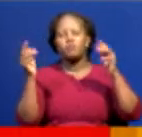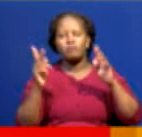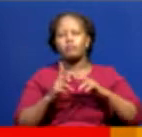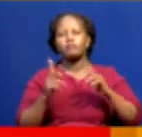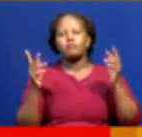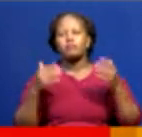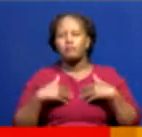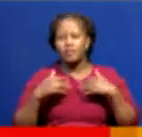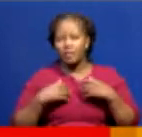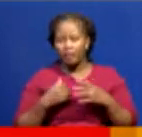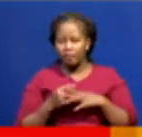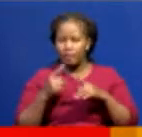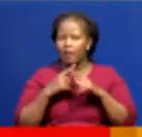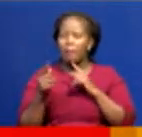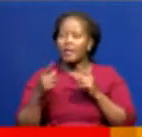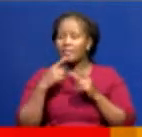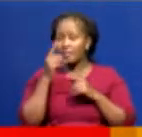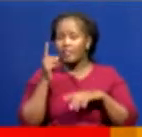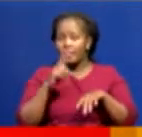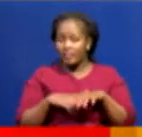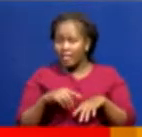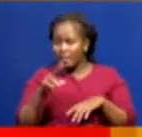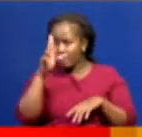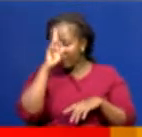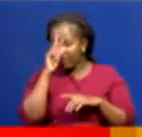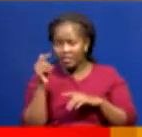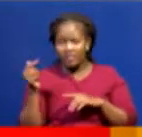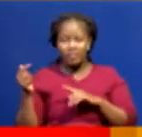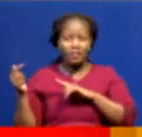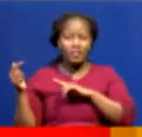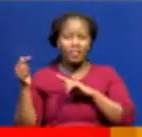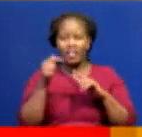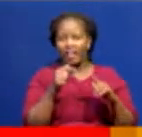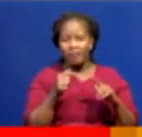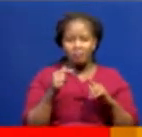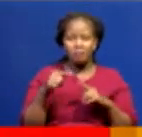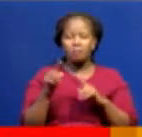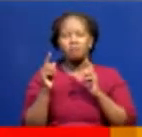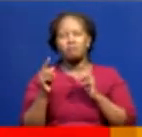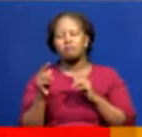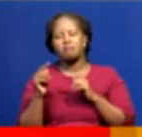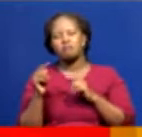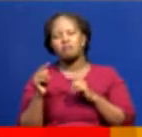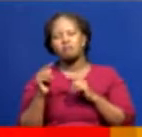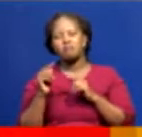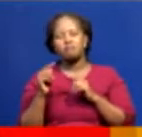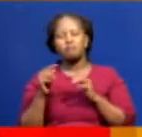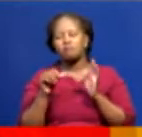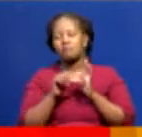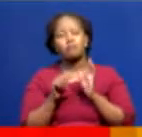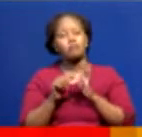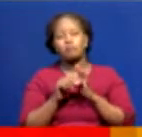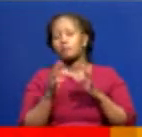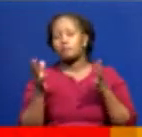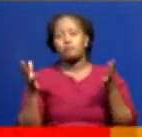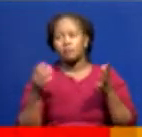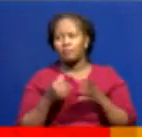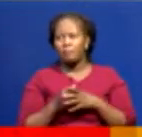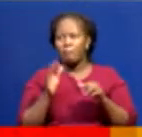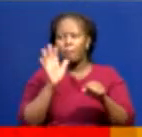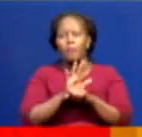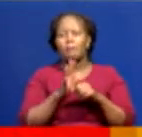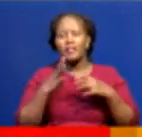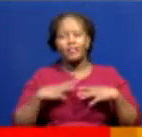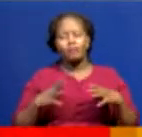amani, lakini wanasema ya kwamba polisi wanapojitokeza ndio ambao wanawachochea wale vijana kuandamana. Wengi